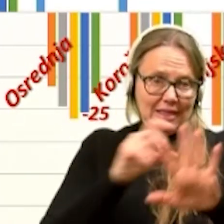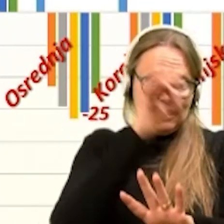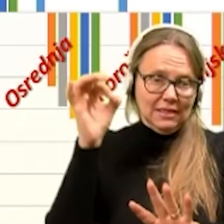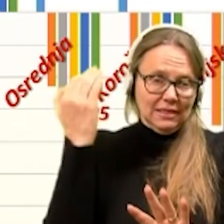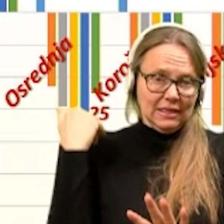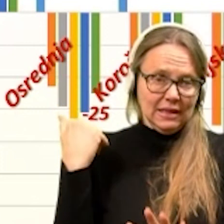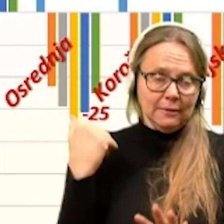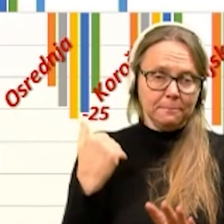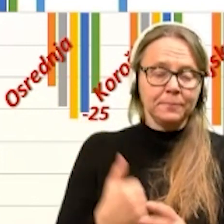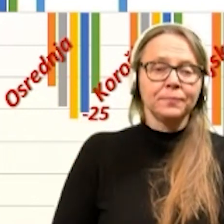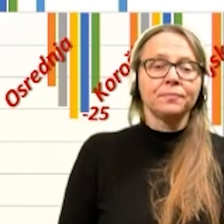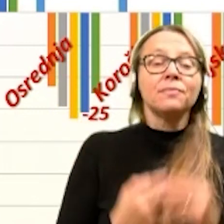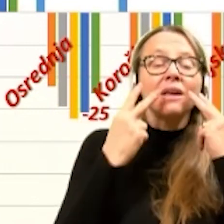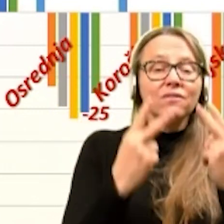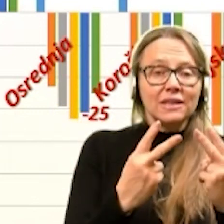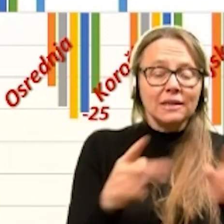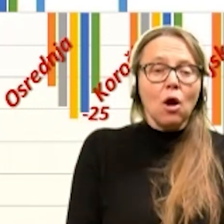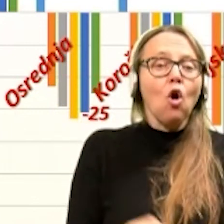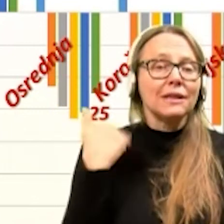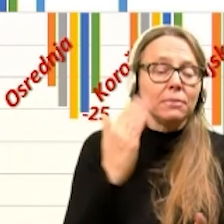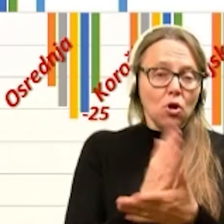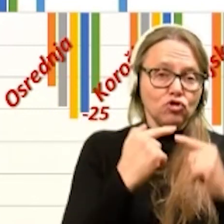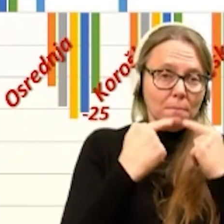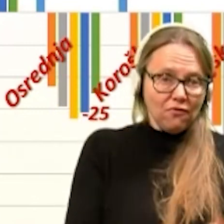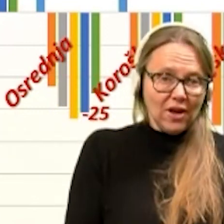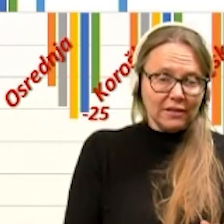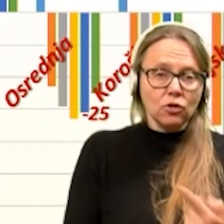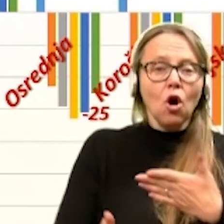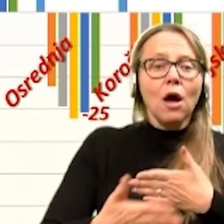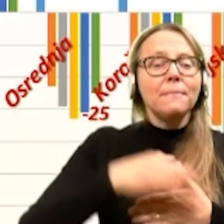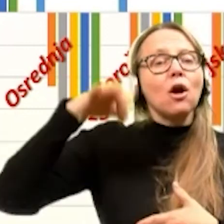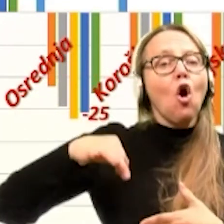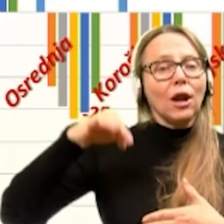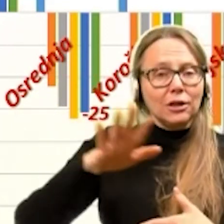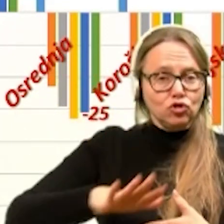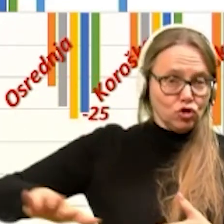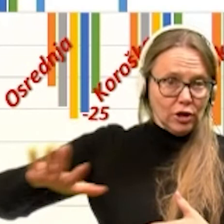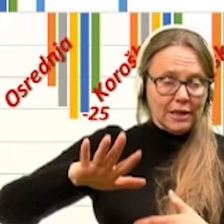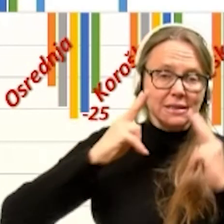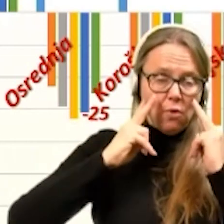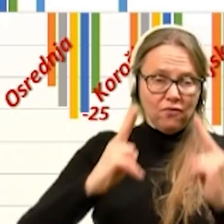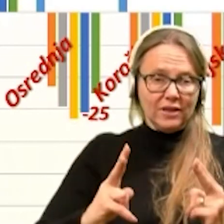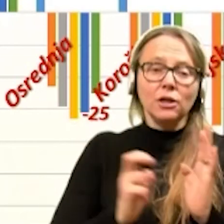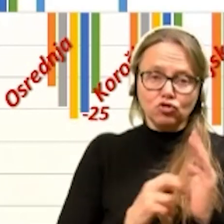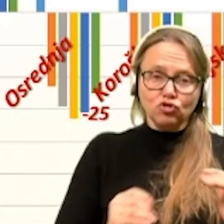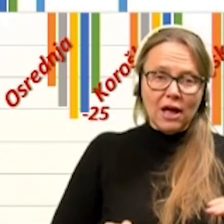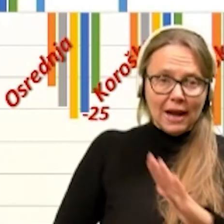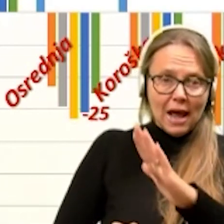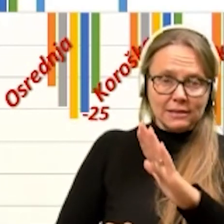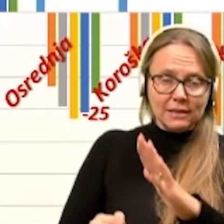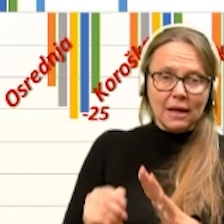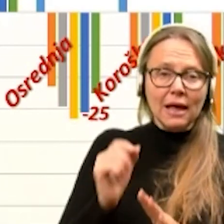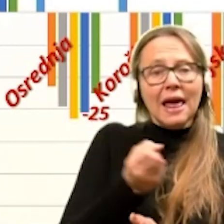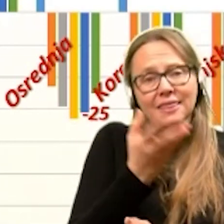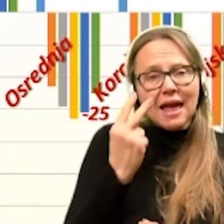in vidite, da tako kot je bilo že rečeno, pri Goriški smo videli še rast, nekaj